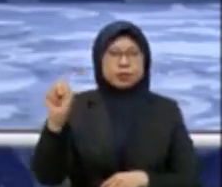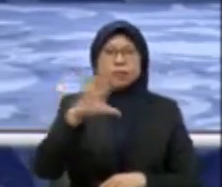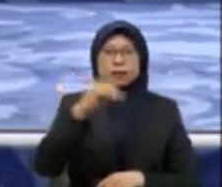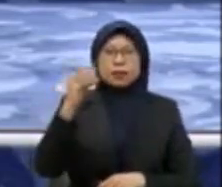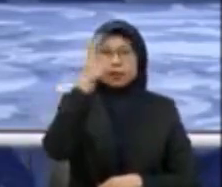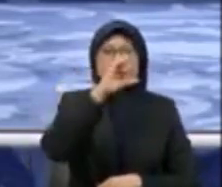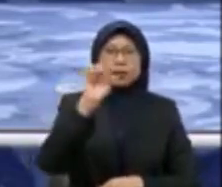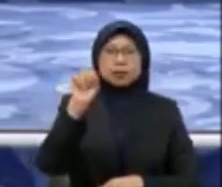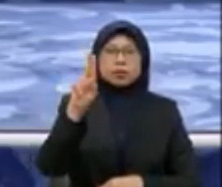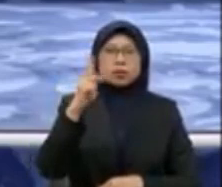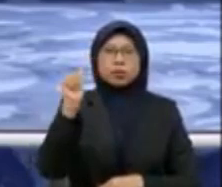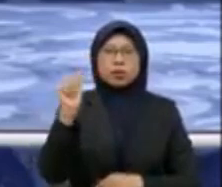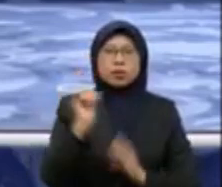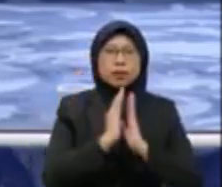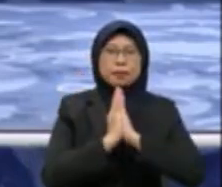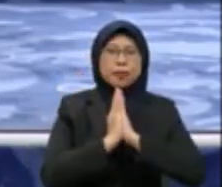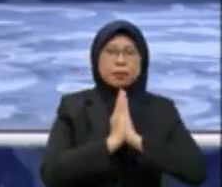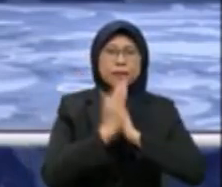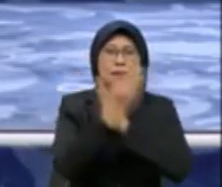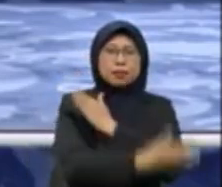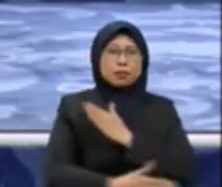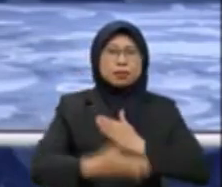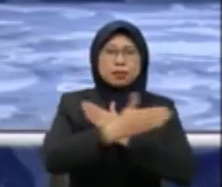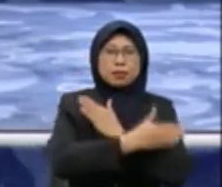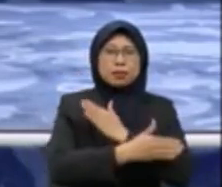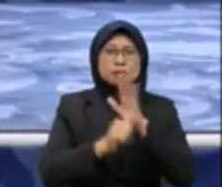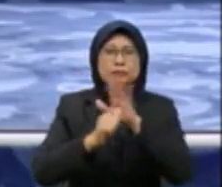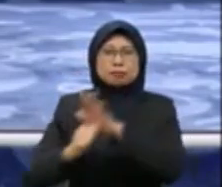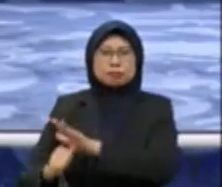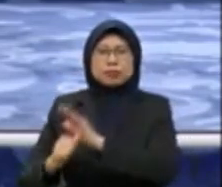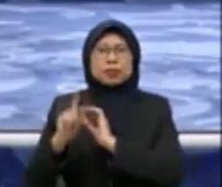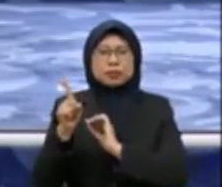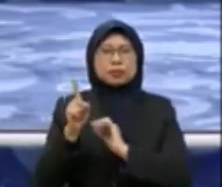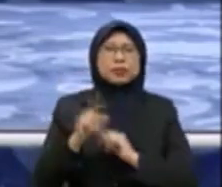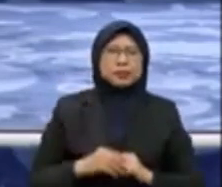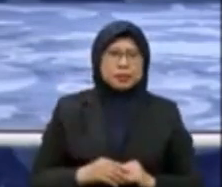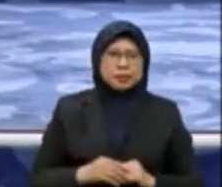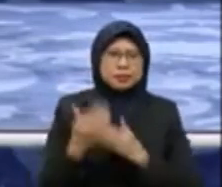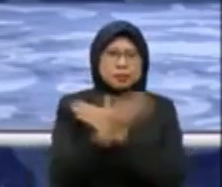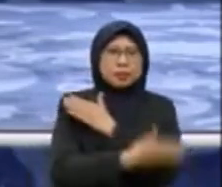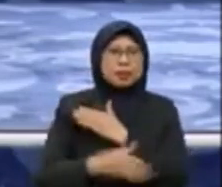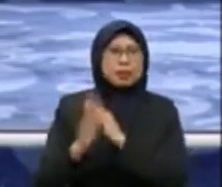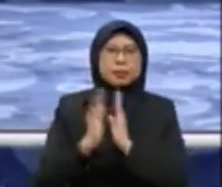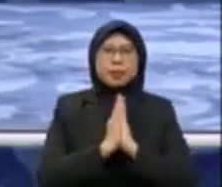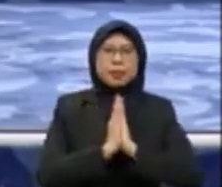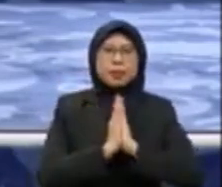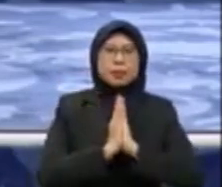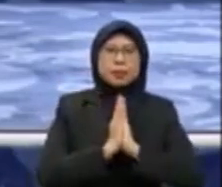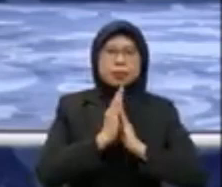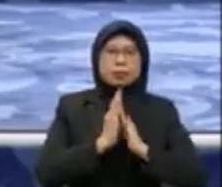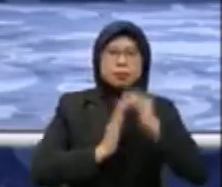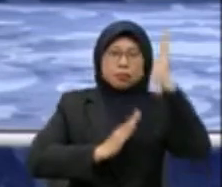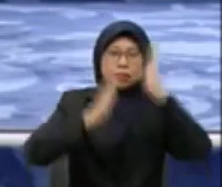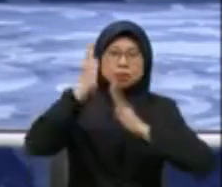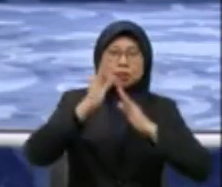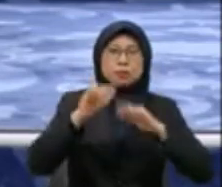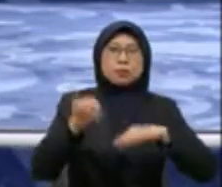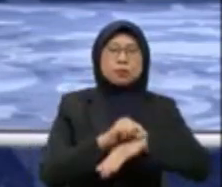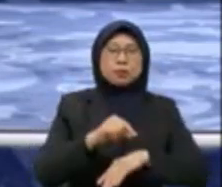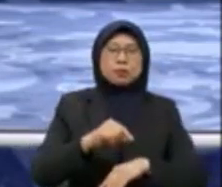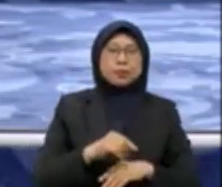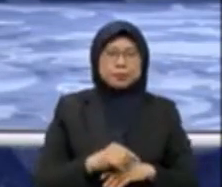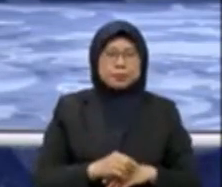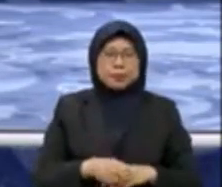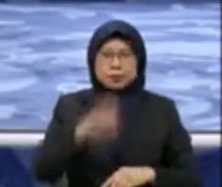Malaysia dari Myanmar yang tertindas di negara asal. Sebab itu kita mengambil satu pendekatan yang agak keras di